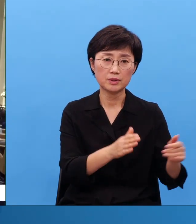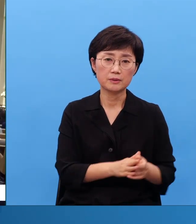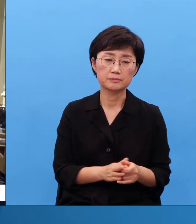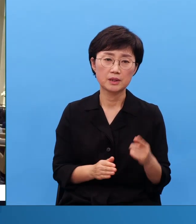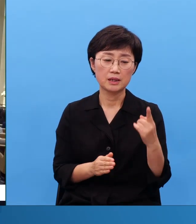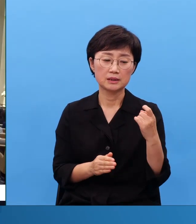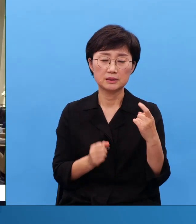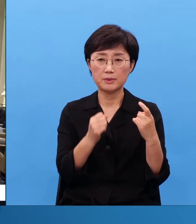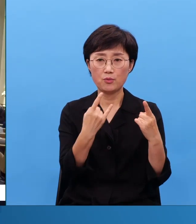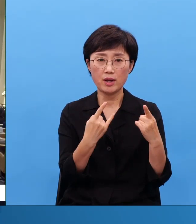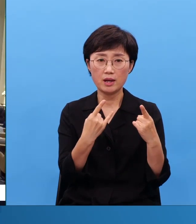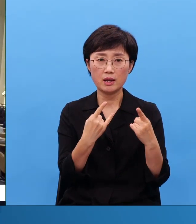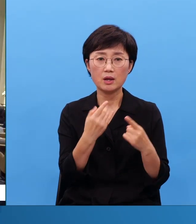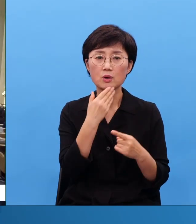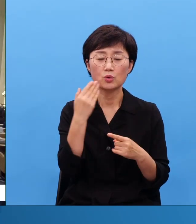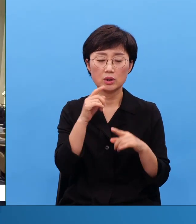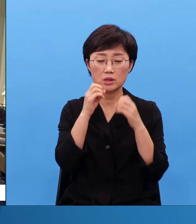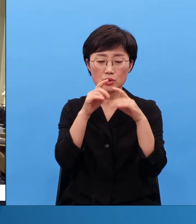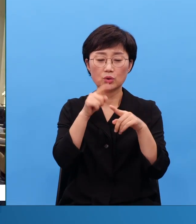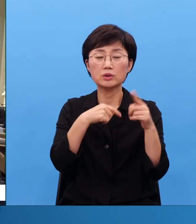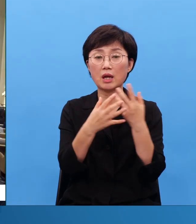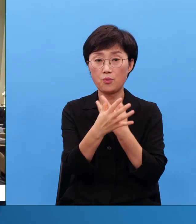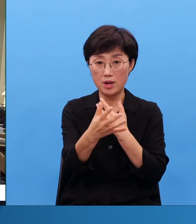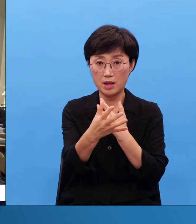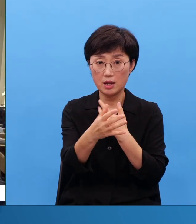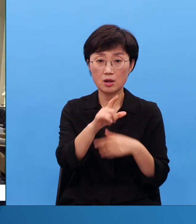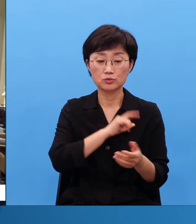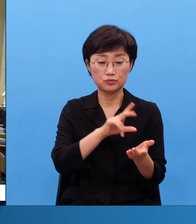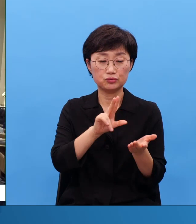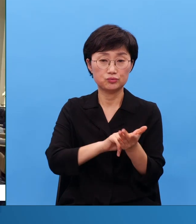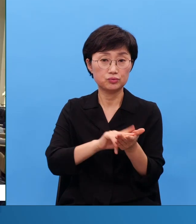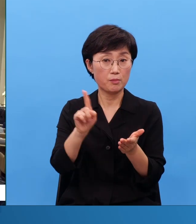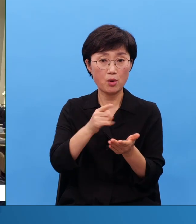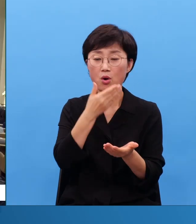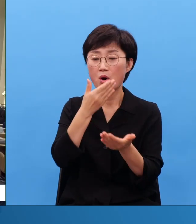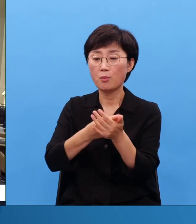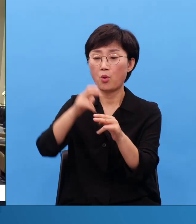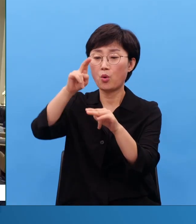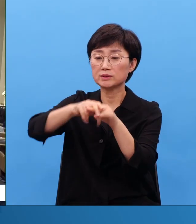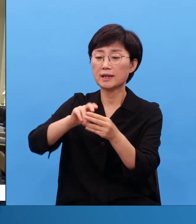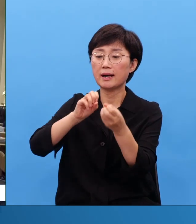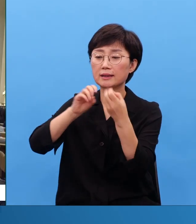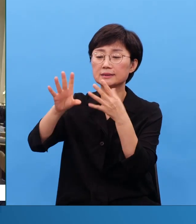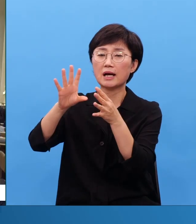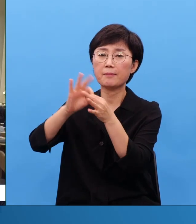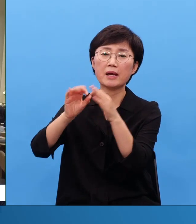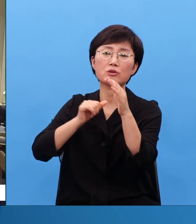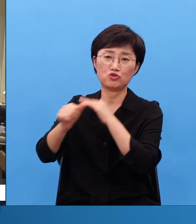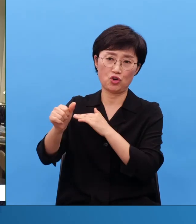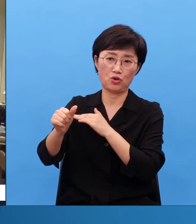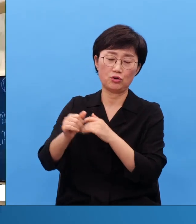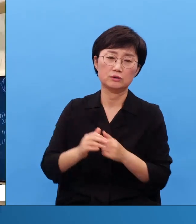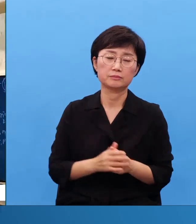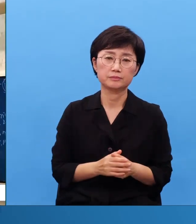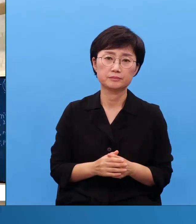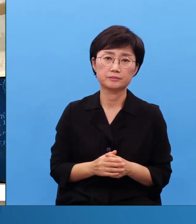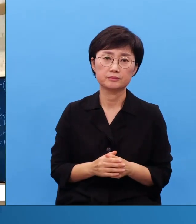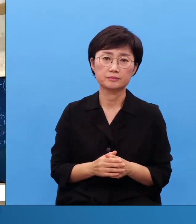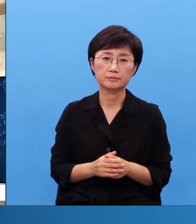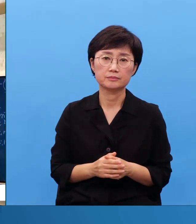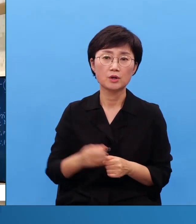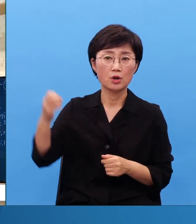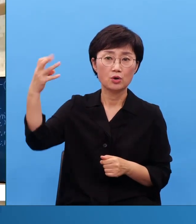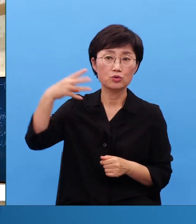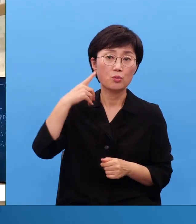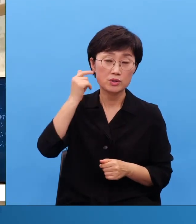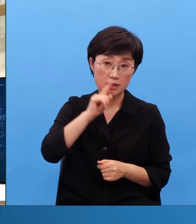제11회 세계 농인 선교대회가 보좌응답의 주역이란 주제로 지난 12일 열렸습니다. 류광수